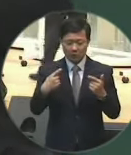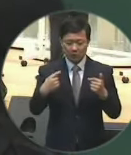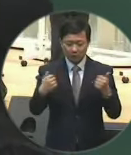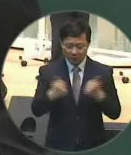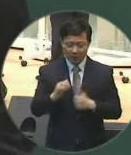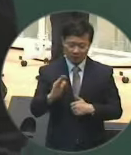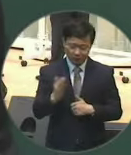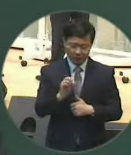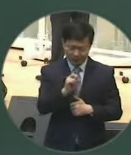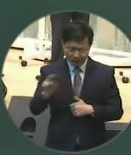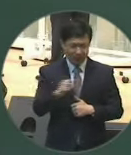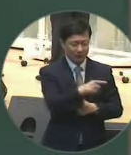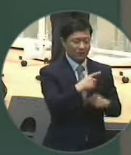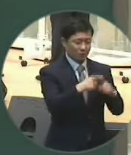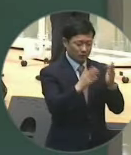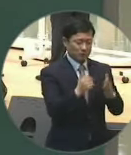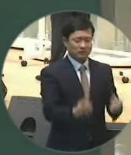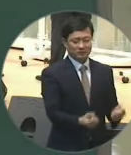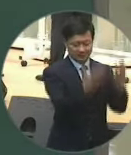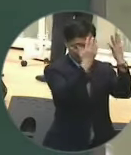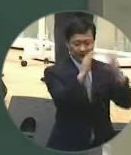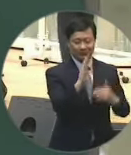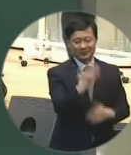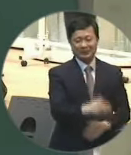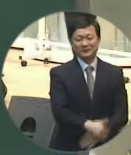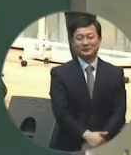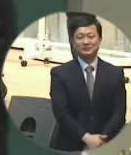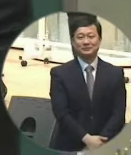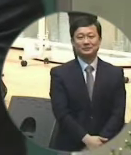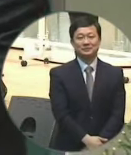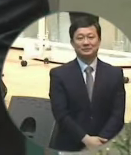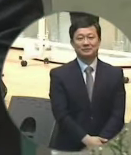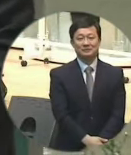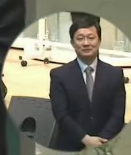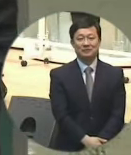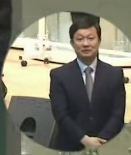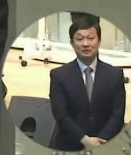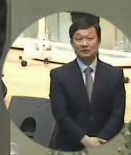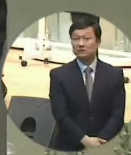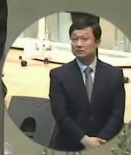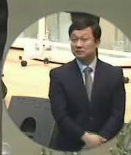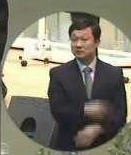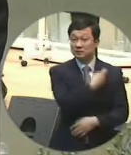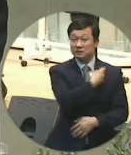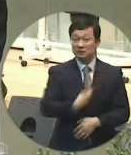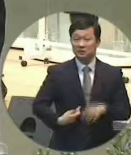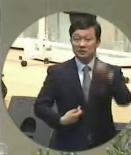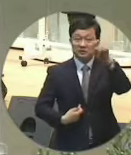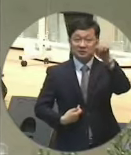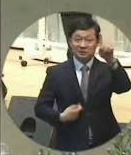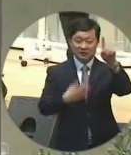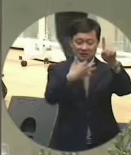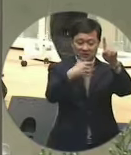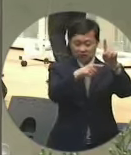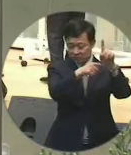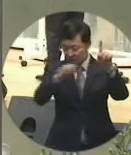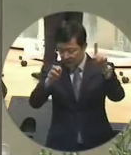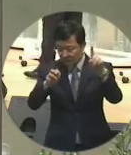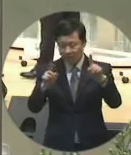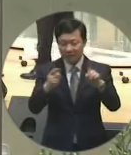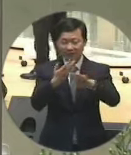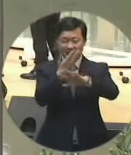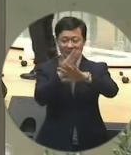these answers correctly, we have to be the correct church and the correct denomination. 드디어 선교 시스템을 갖춥니다. And finally,